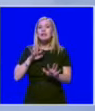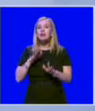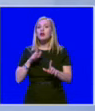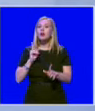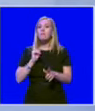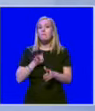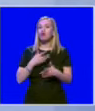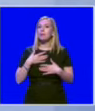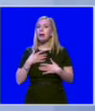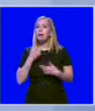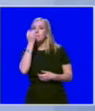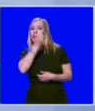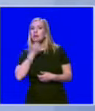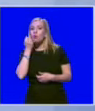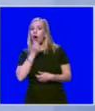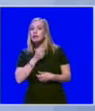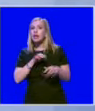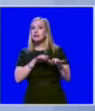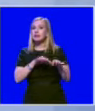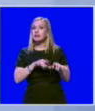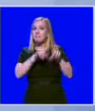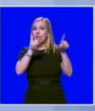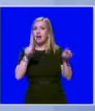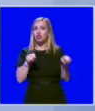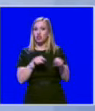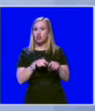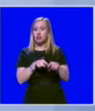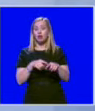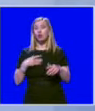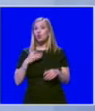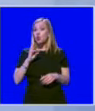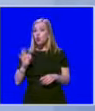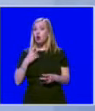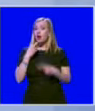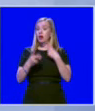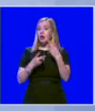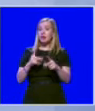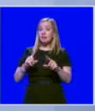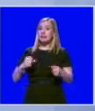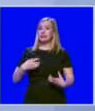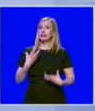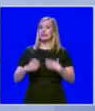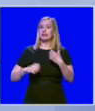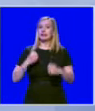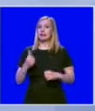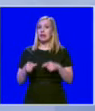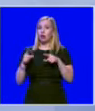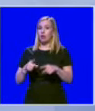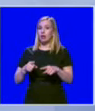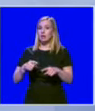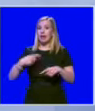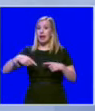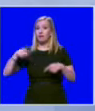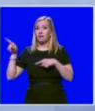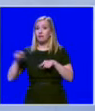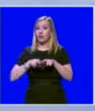манипулация с машините. Но като гледам тази истерия, която се развива в Народното събрание от ПП-тата, честно ви казвам, започвам да се съмнявам аз, че наистина